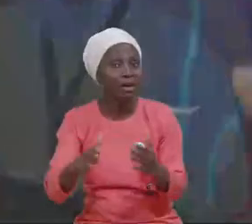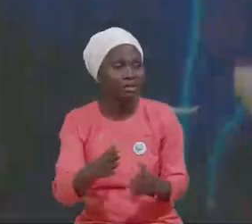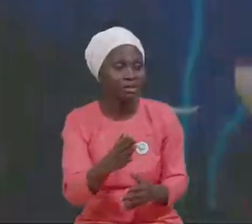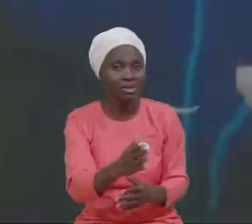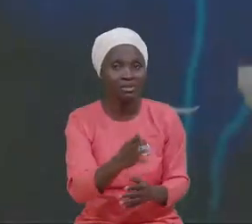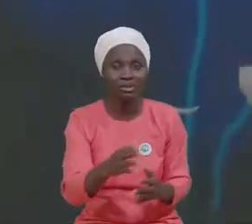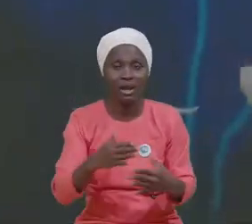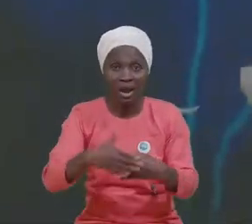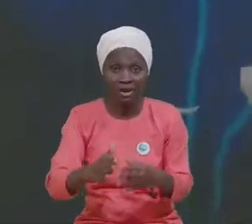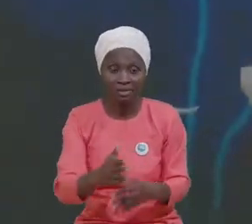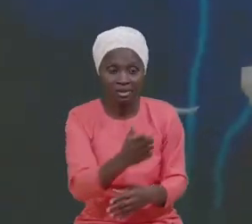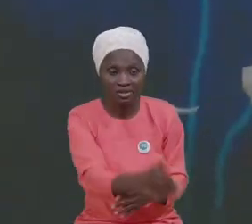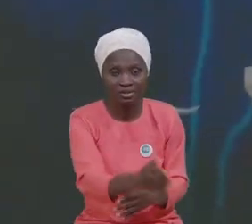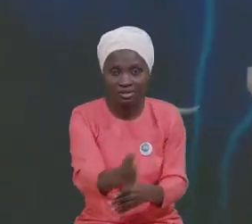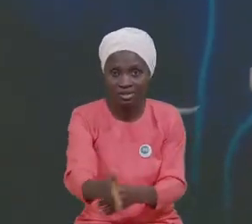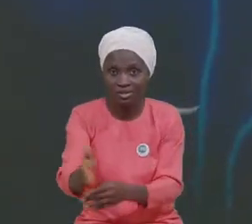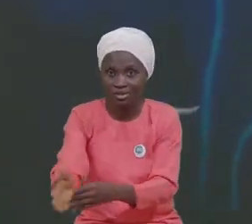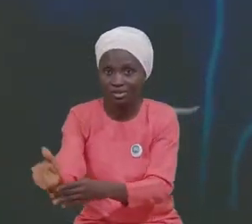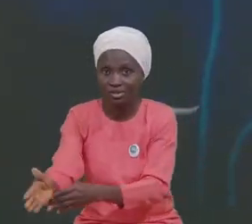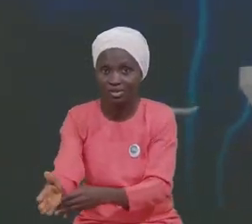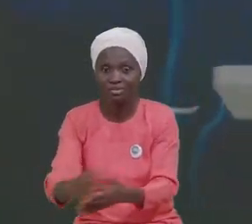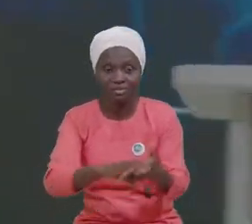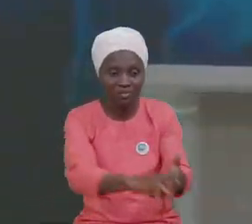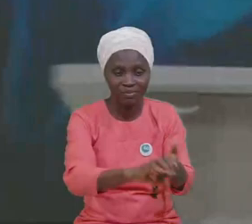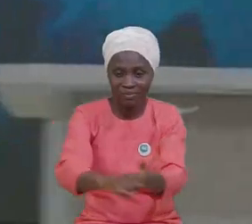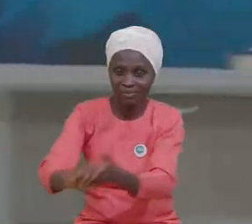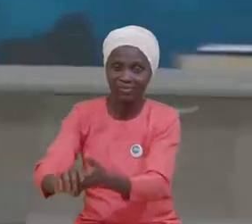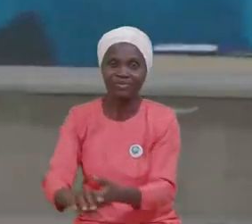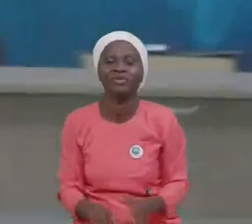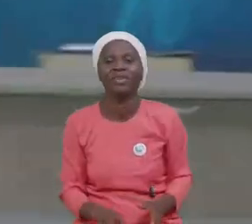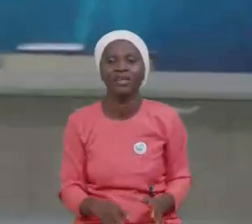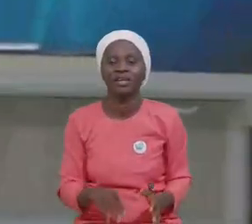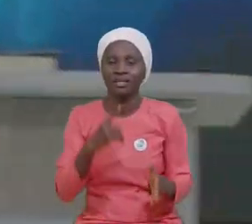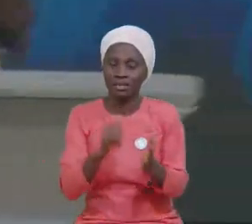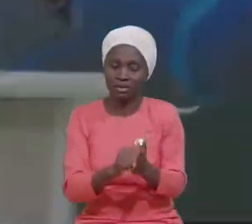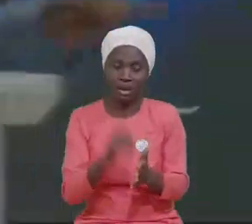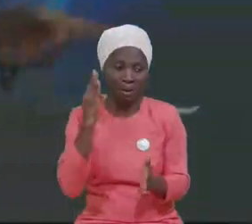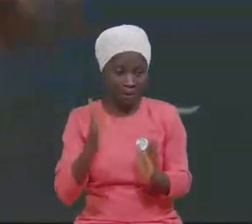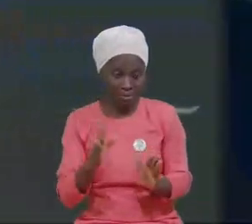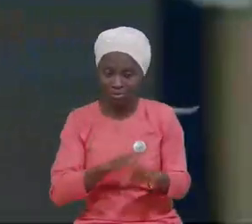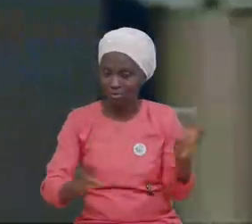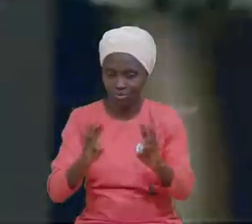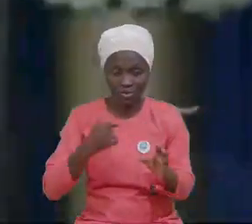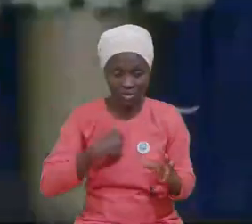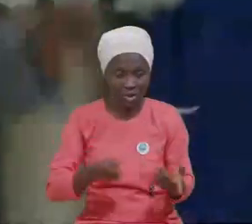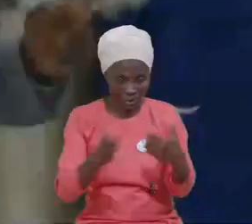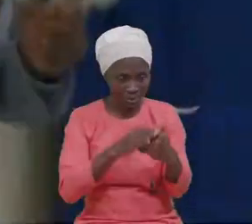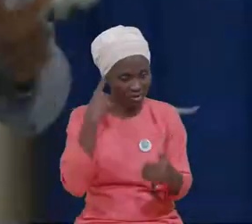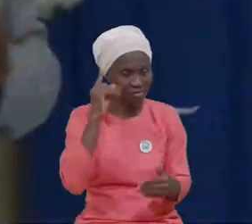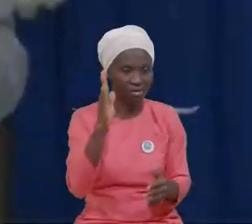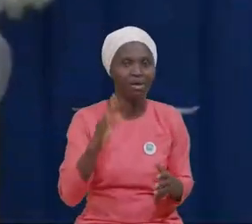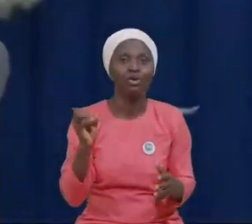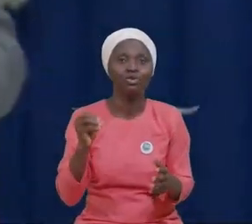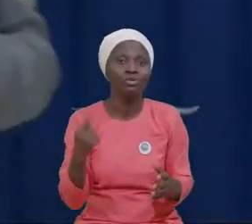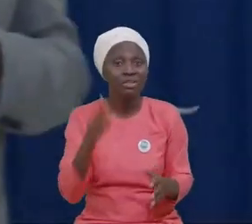Et après l'avoir serré la main, il a dit merci pasteur. Je reviendrai après te donner le témoignage. Le père a renvoyé